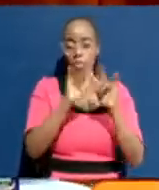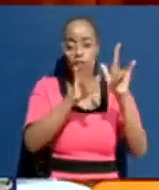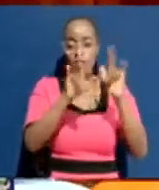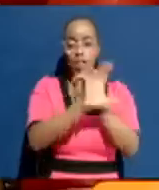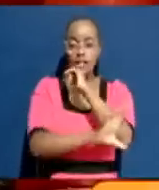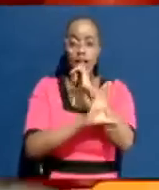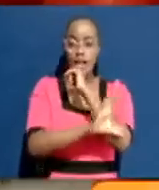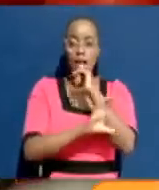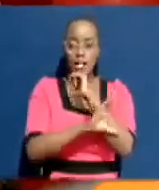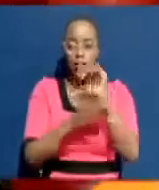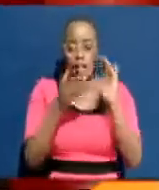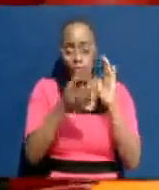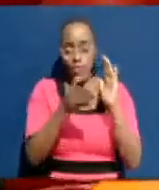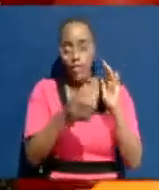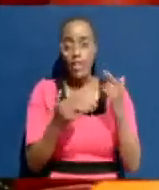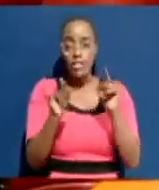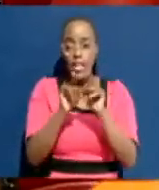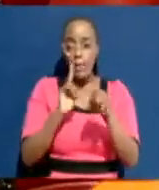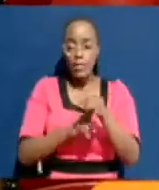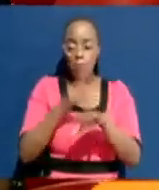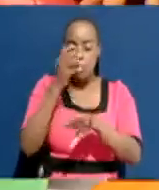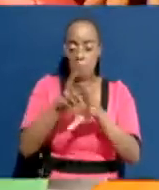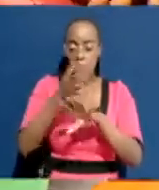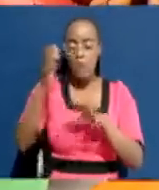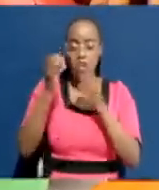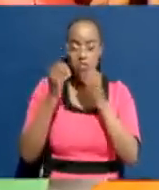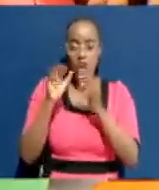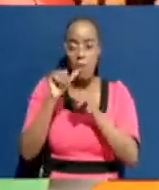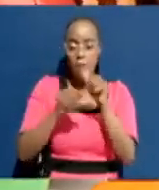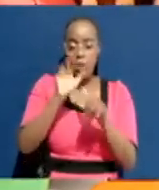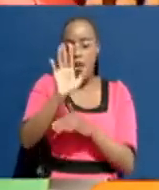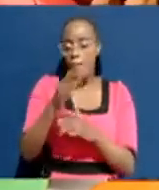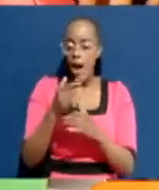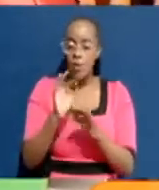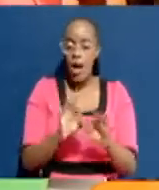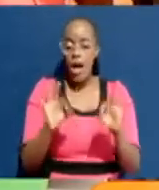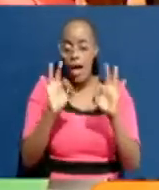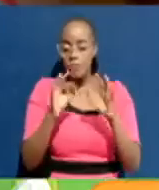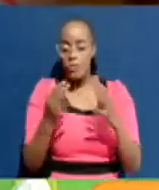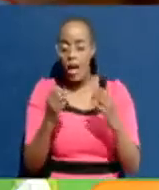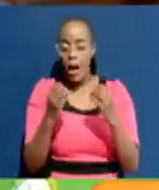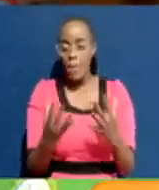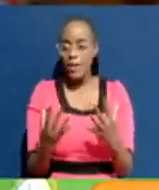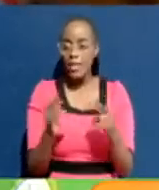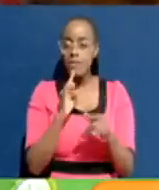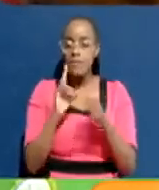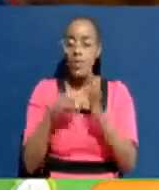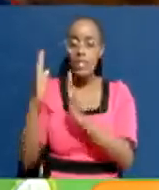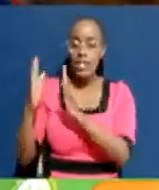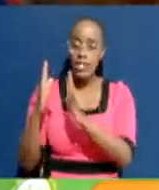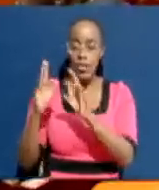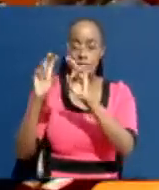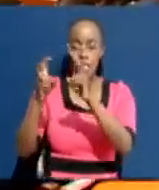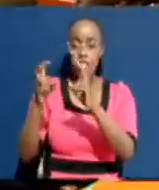nje. Hapa Haji akidinda kutoa taarifa kuhusu mali yake, akidai kuwa ni swala la kiusalama la